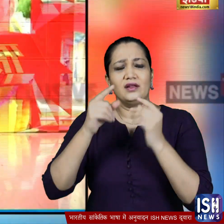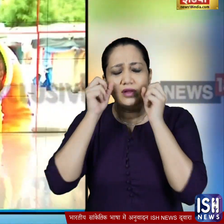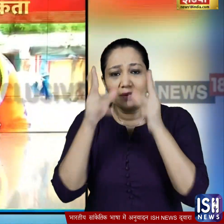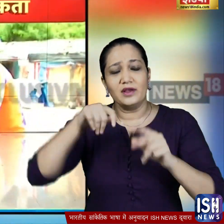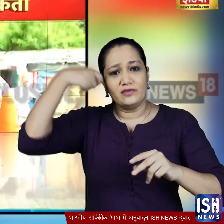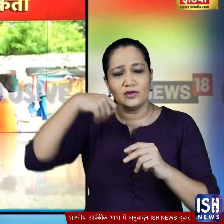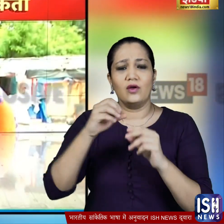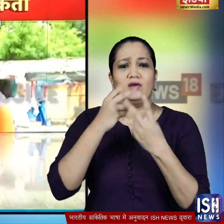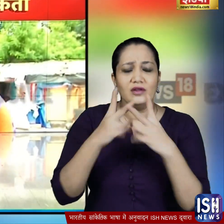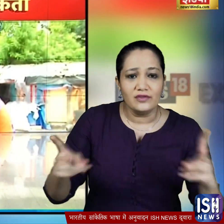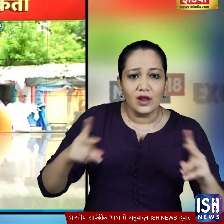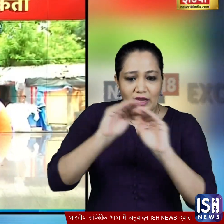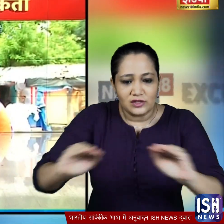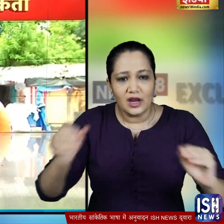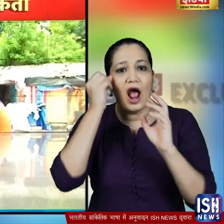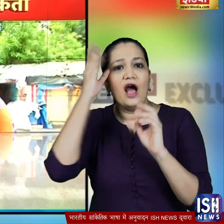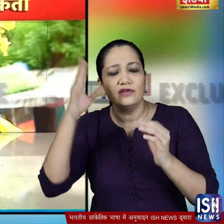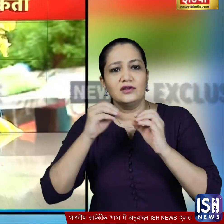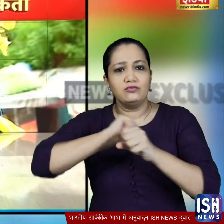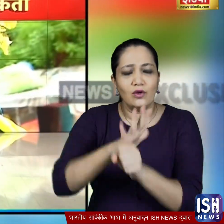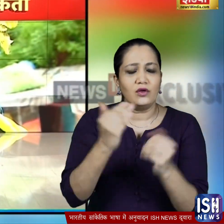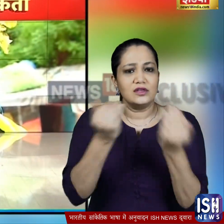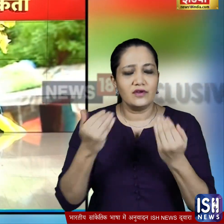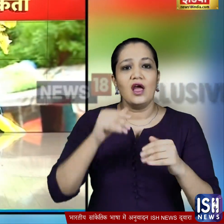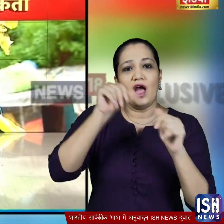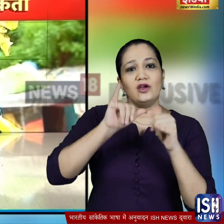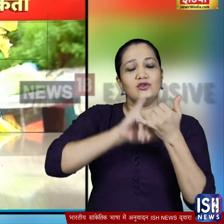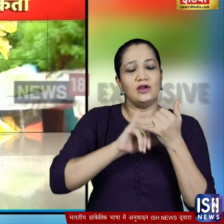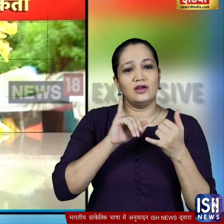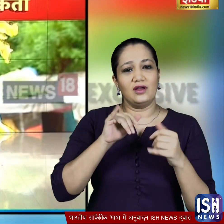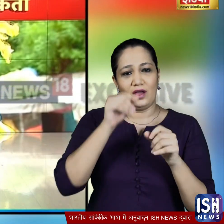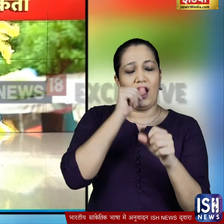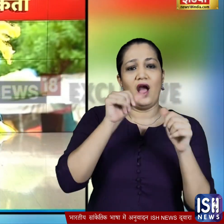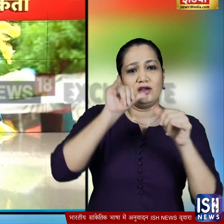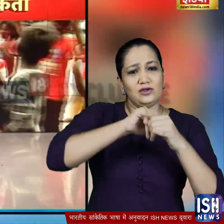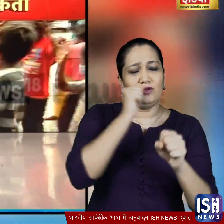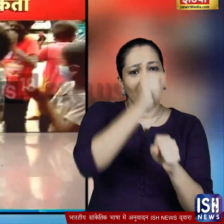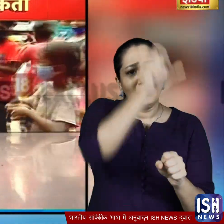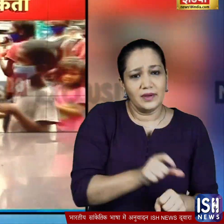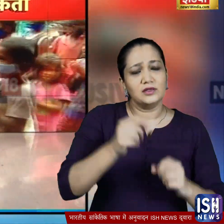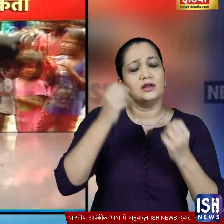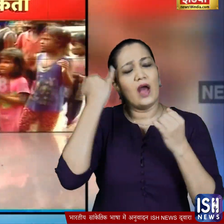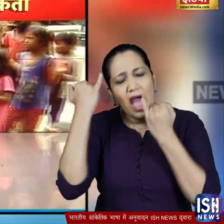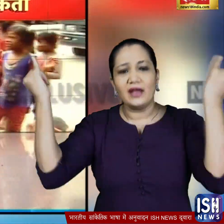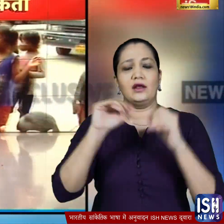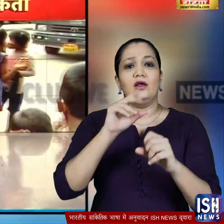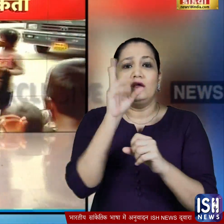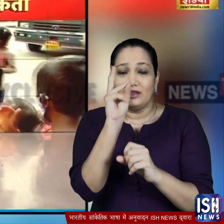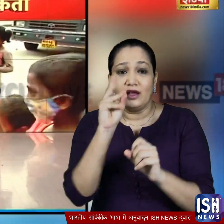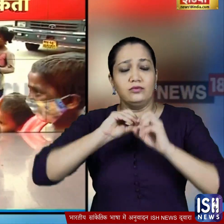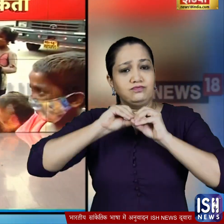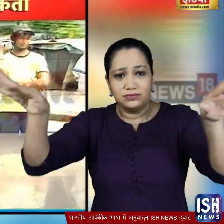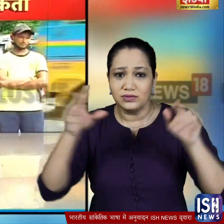बचाव के तरीकों से बच्चों को जागरूक करने के लिए अशोक कुर्मी नाम के एक शख्स ने अनोखा तरीका निकाला। ऐसा माना जा रहा है कि कोरोना की तीसरी लहर बच्चों के